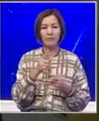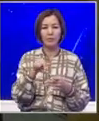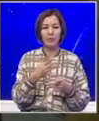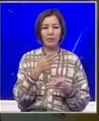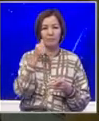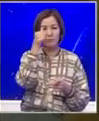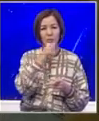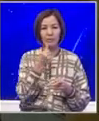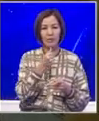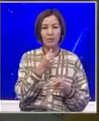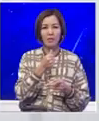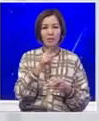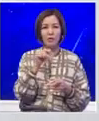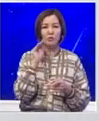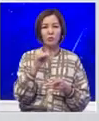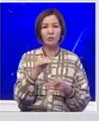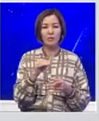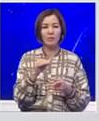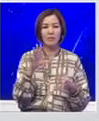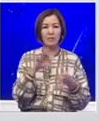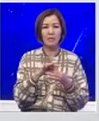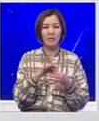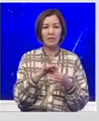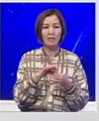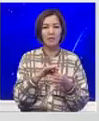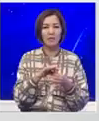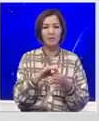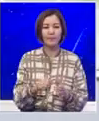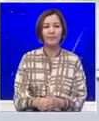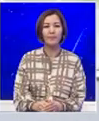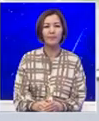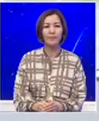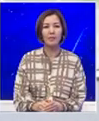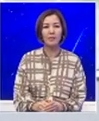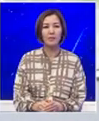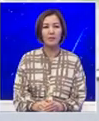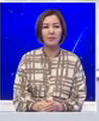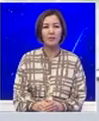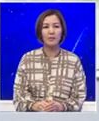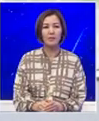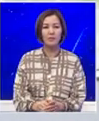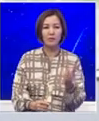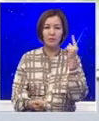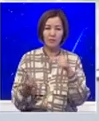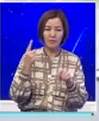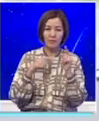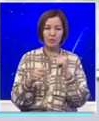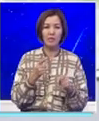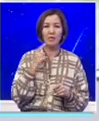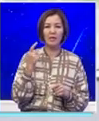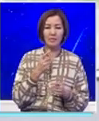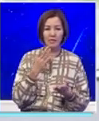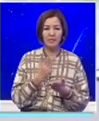жылда YouTube-тағы оқырман саны 100 мыңнан асты. YouTube-тың күміс батырмасына ие болды. Шаруашылық болсын, шығармашылық болсын,